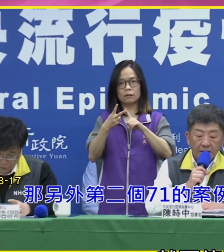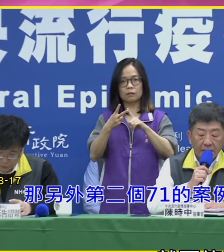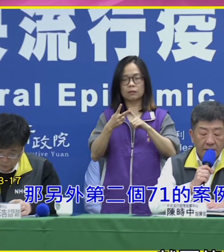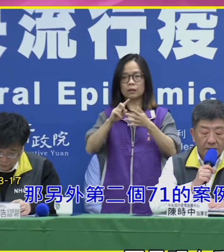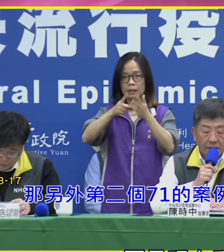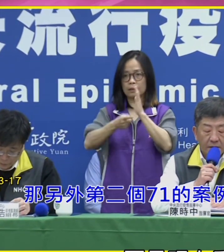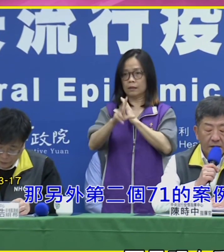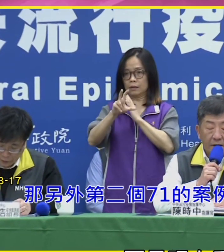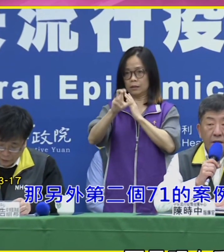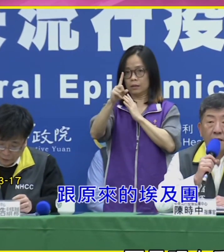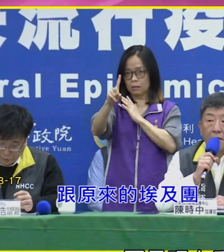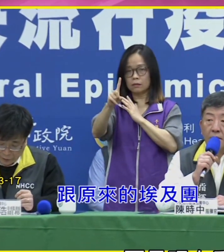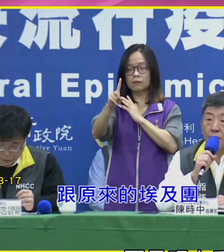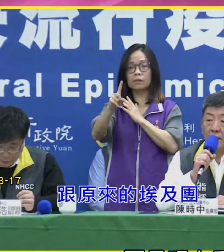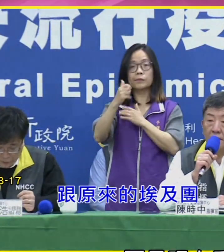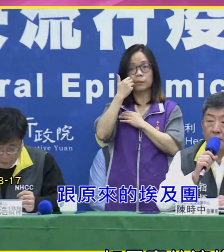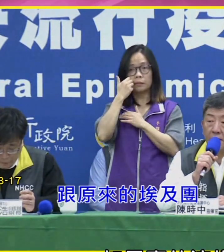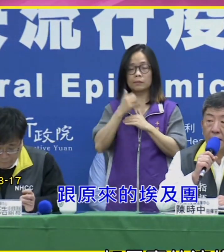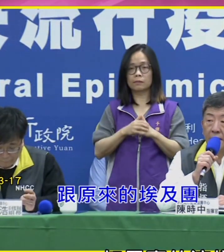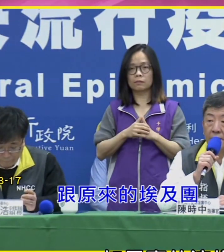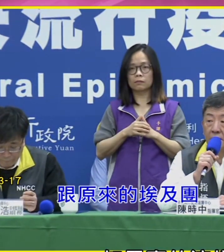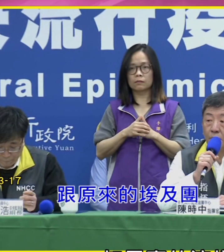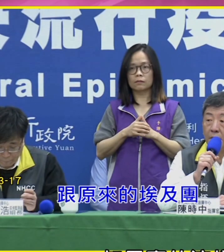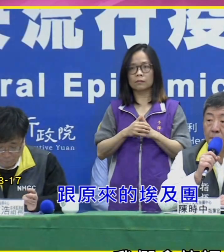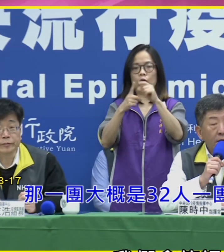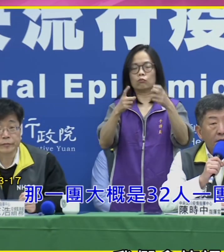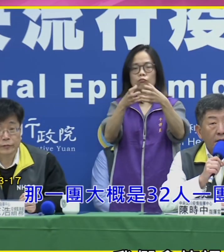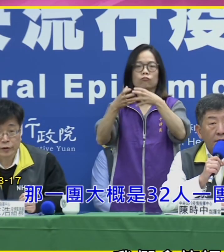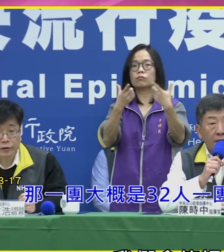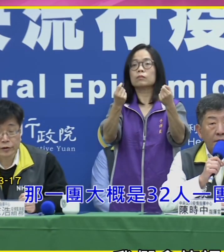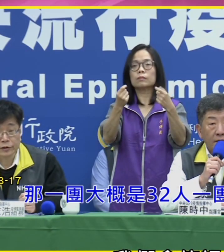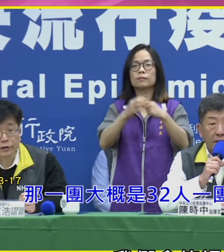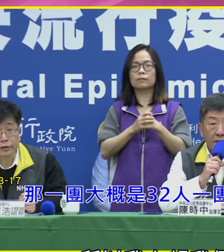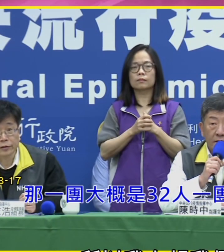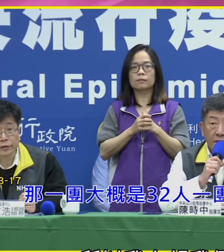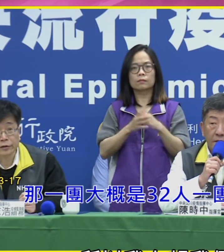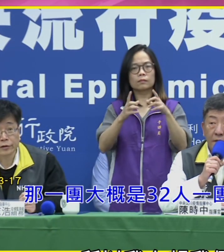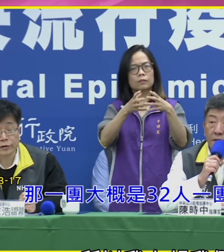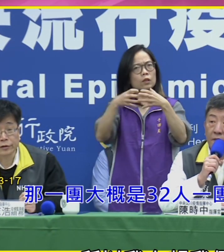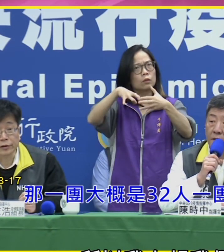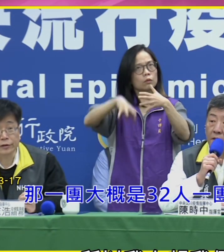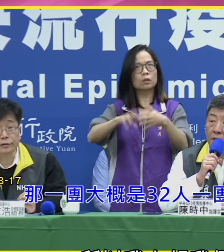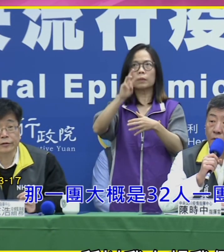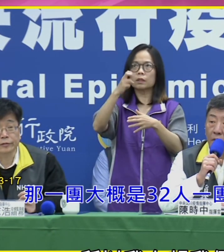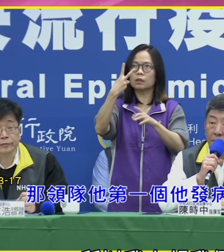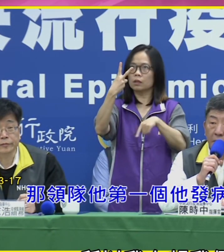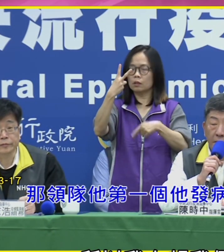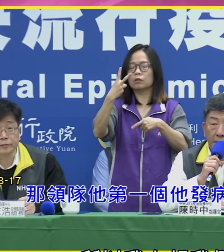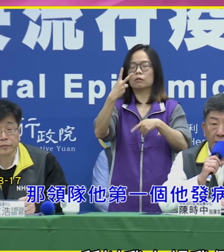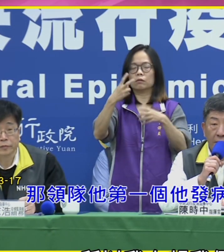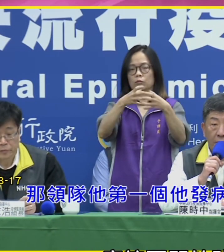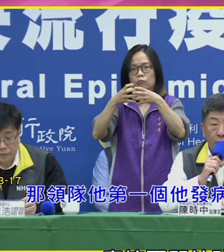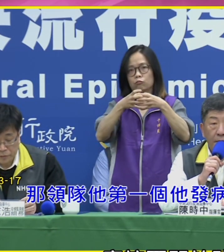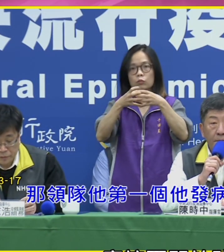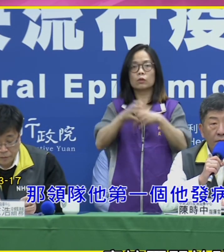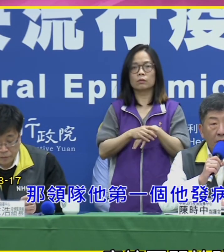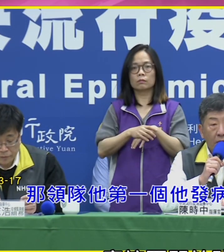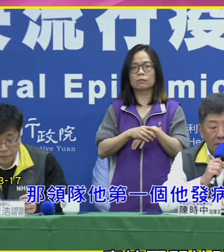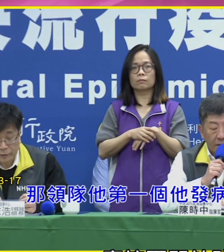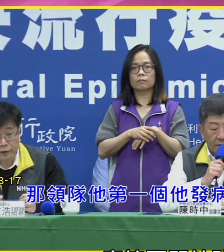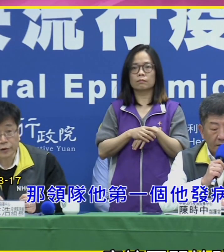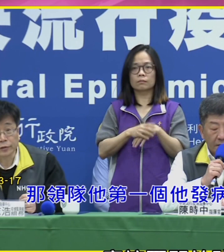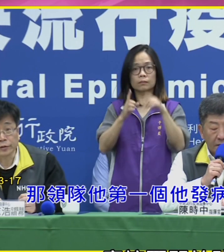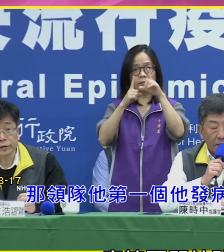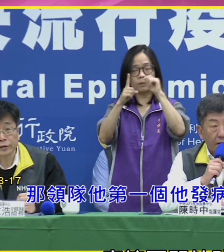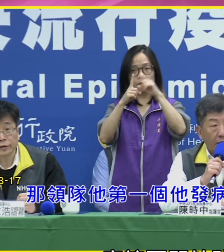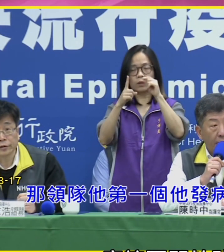停课，可是现在看起来，如果真的这样子的话，我们会停课停不完，所以我在想，我们政府似乎应该要